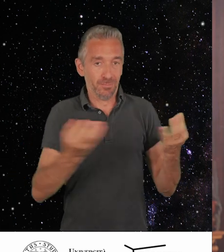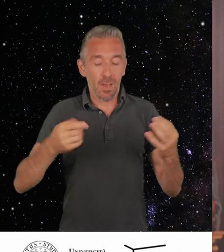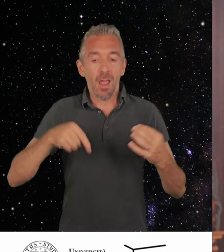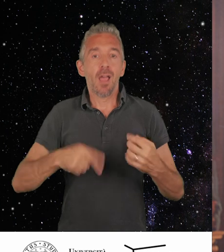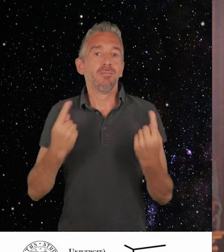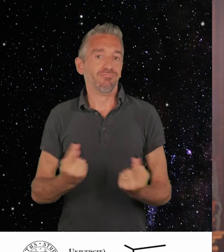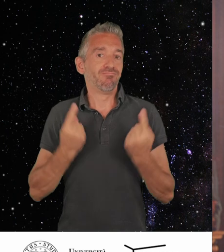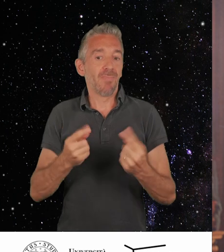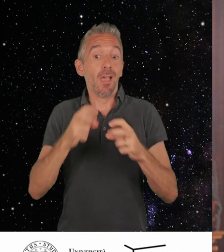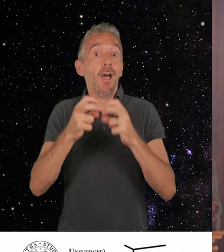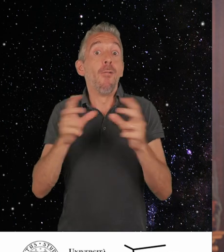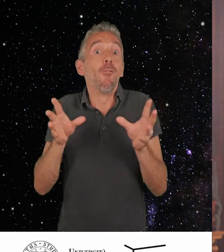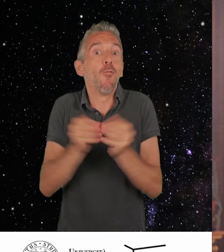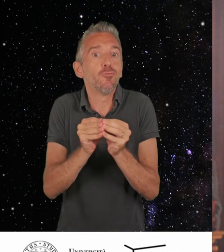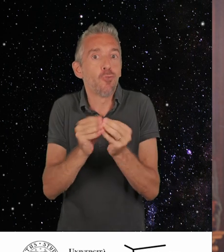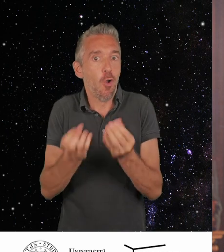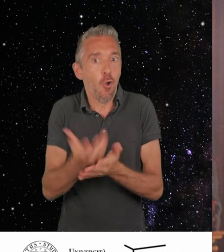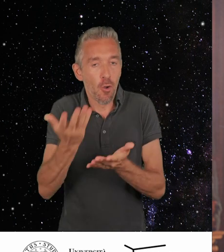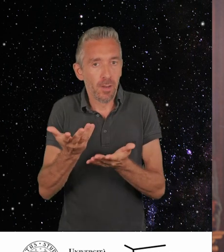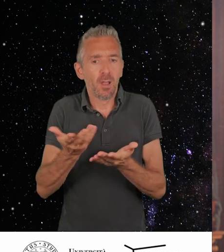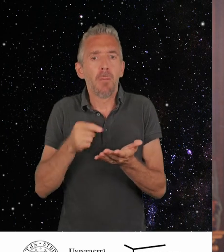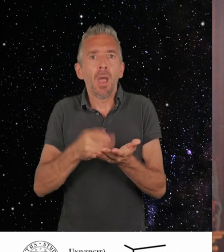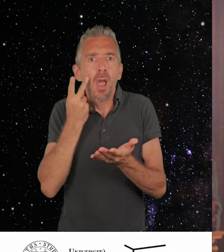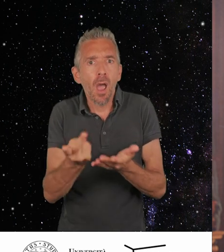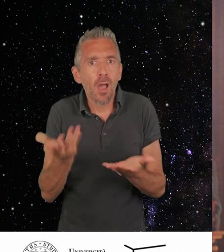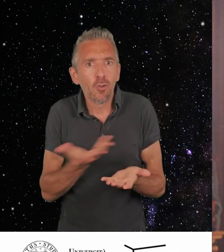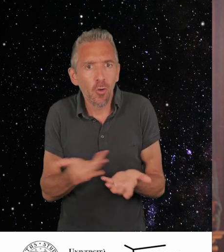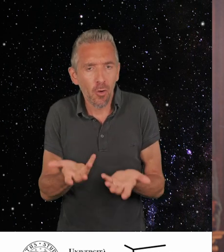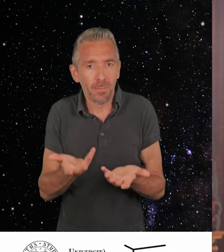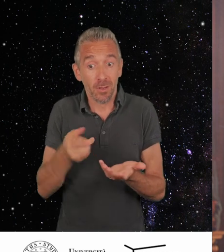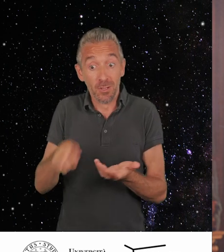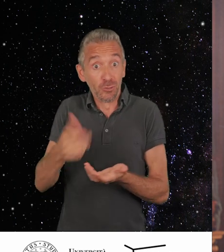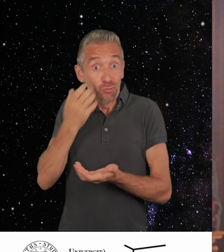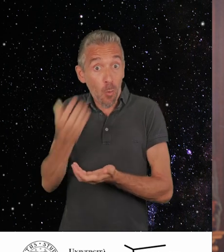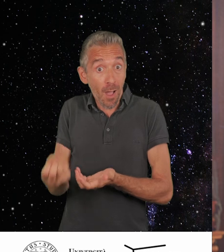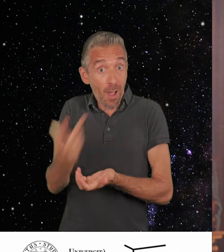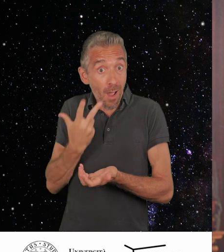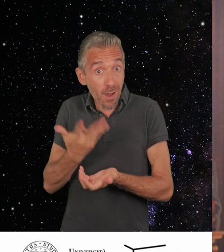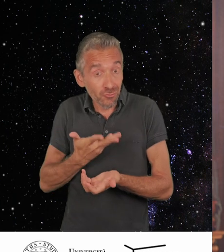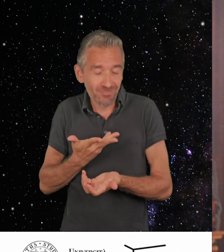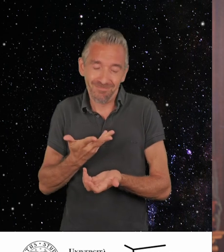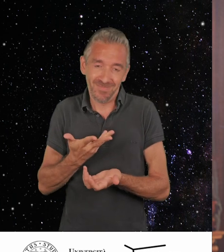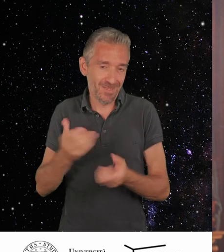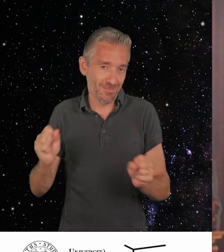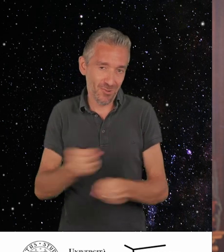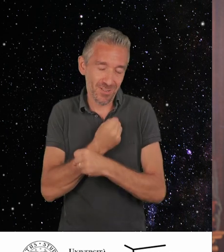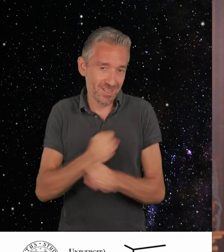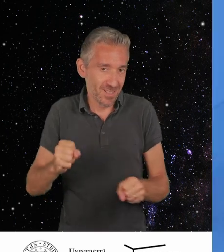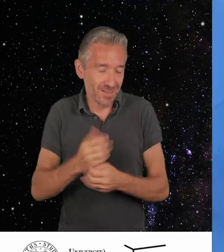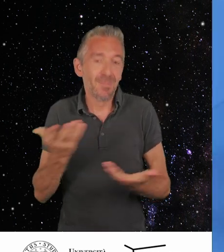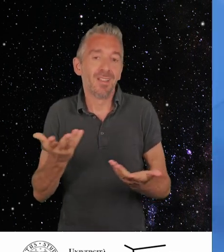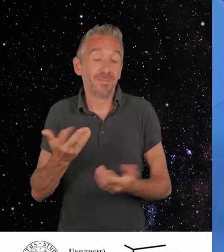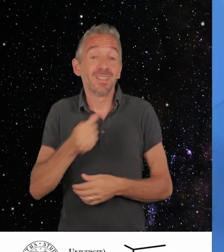solo aspettare che la fusione avvenga. Ma come ce ne accorgiamo? Ci arriva forse una notifica sul cellulare? Purtroppo questo